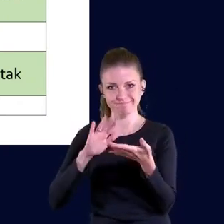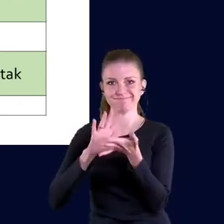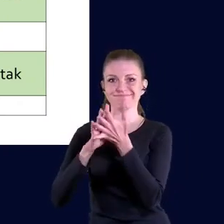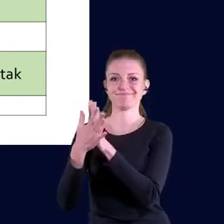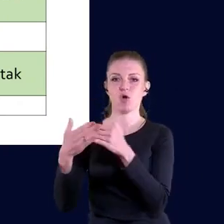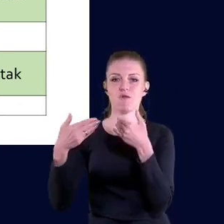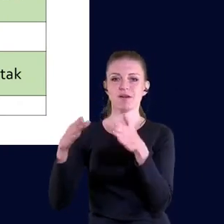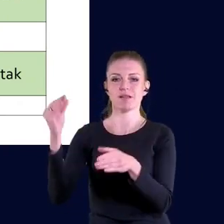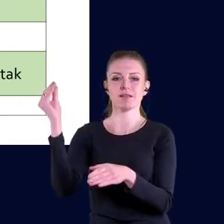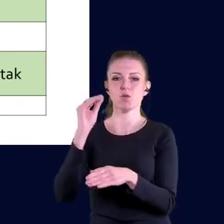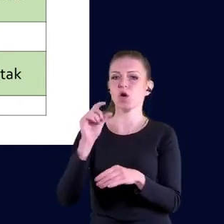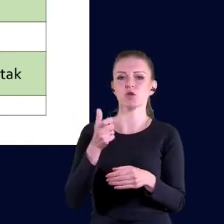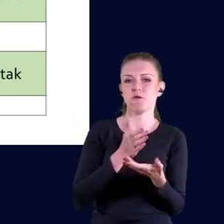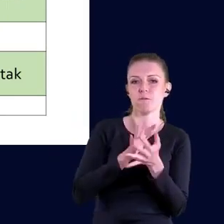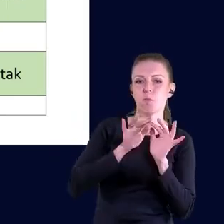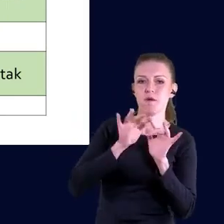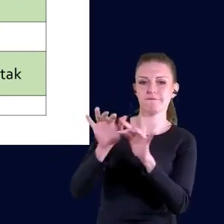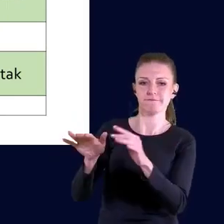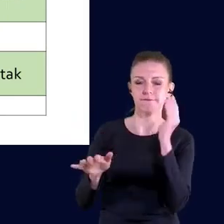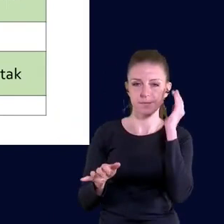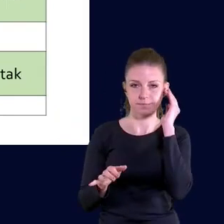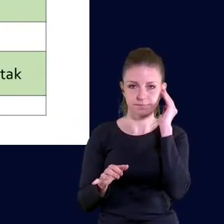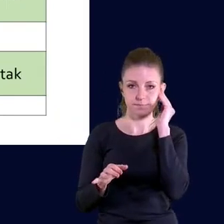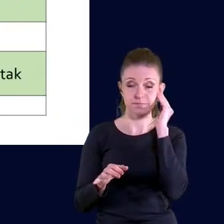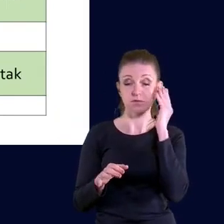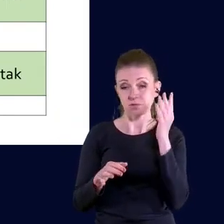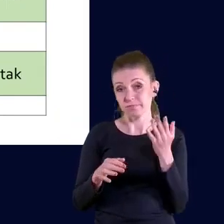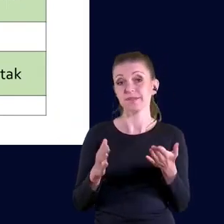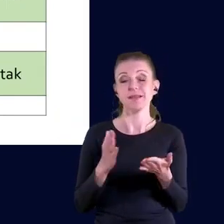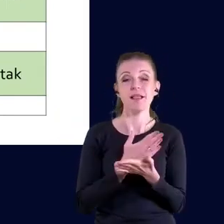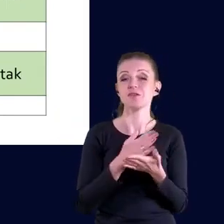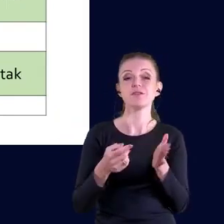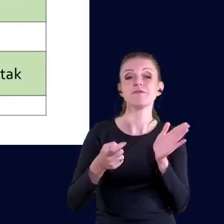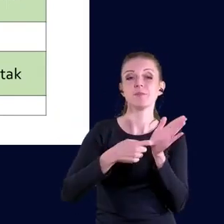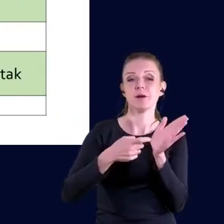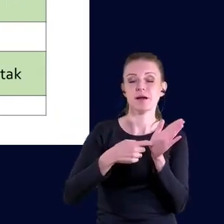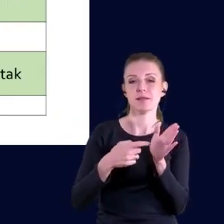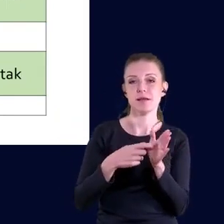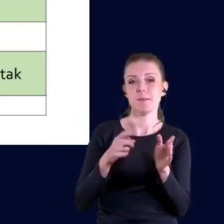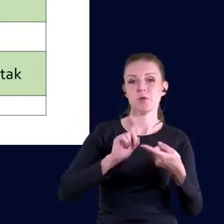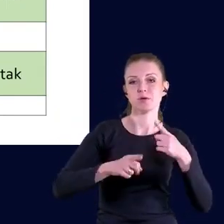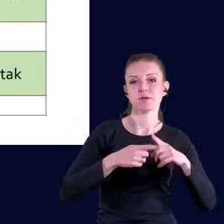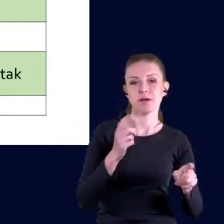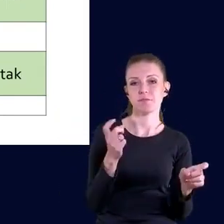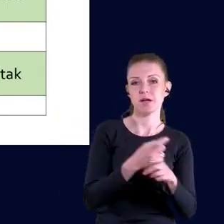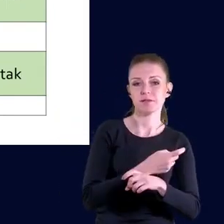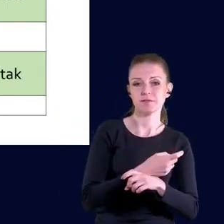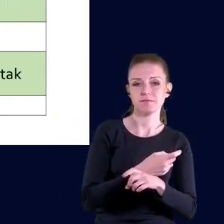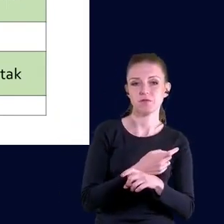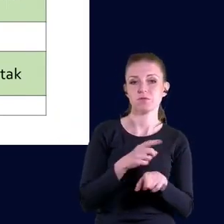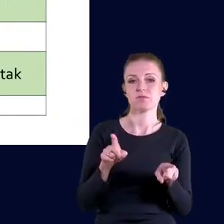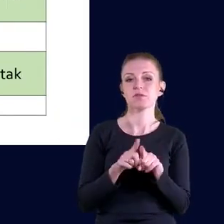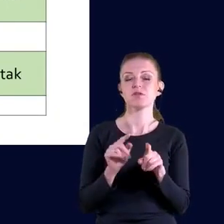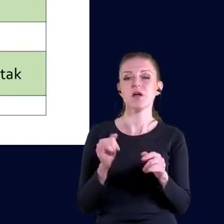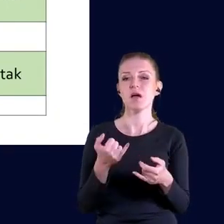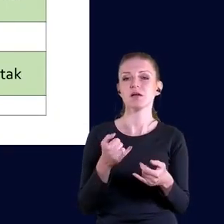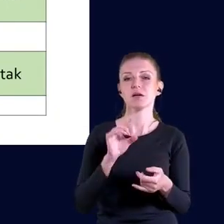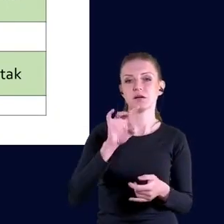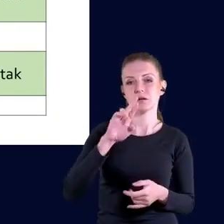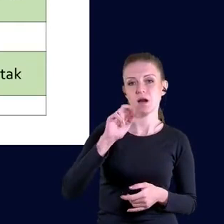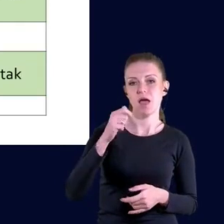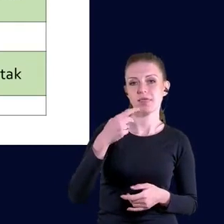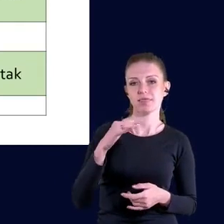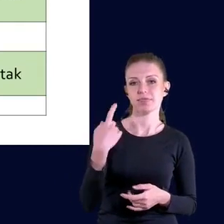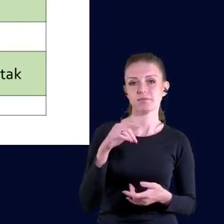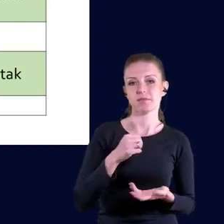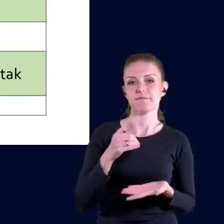Europejskiej i często co za tym idzie wymagania pracodawców to są najczęstsze czynniki odpowiedzialne ale także